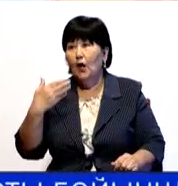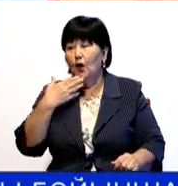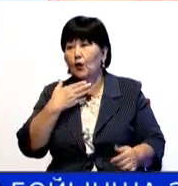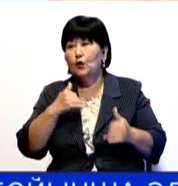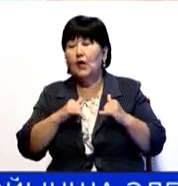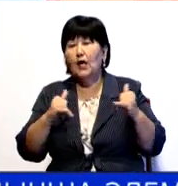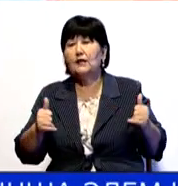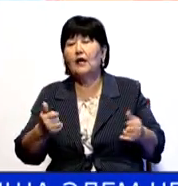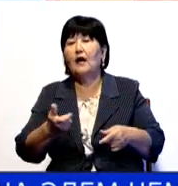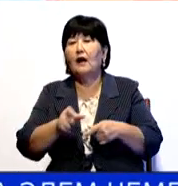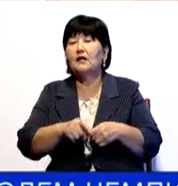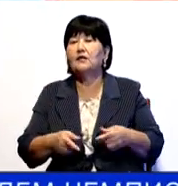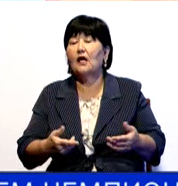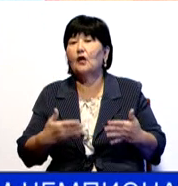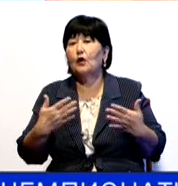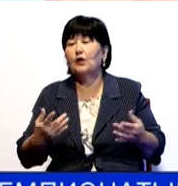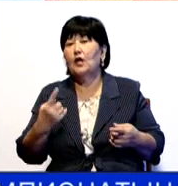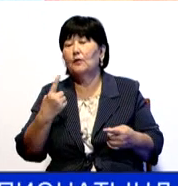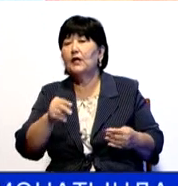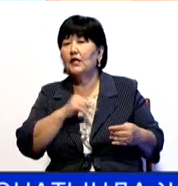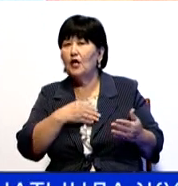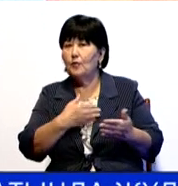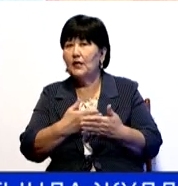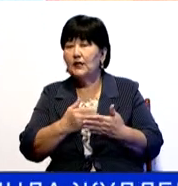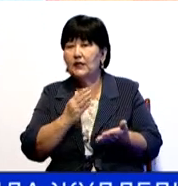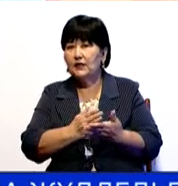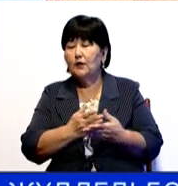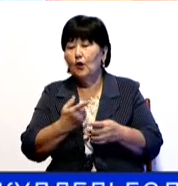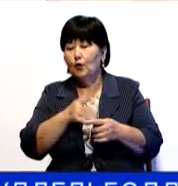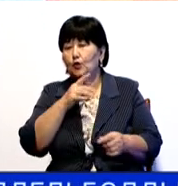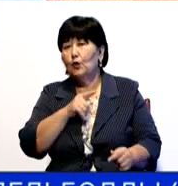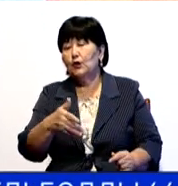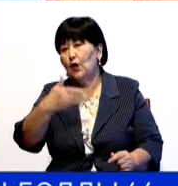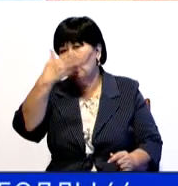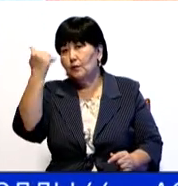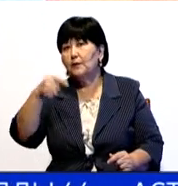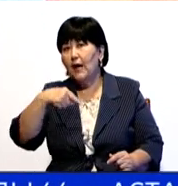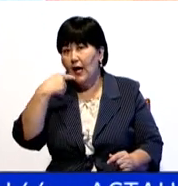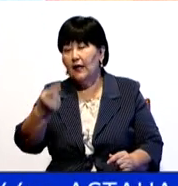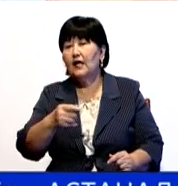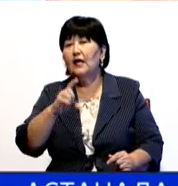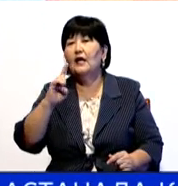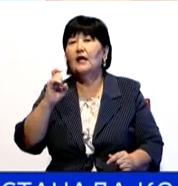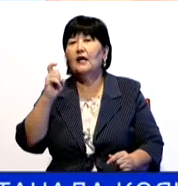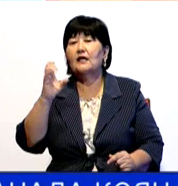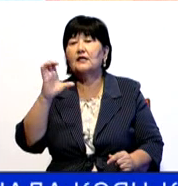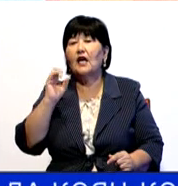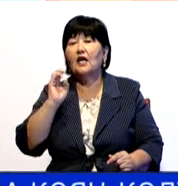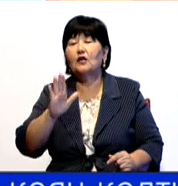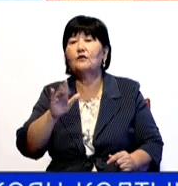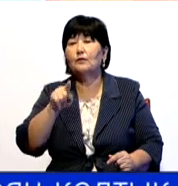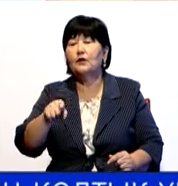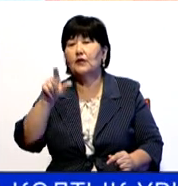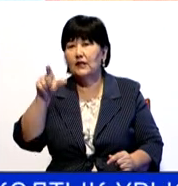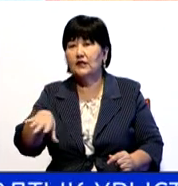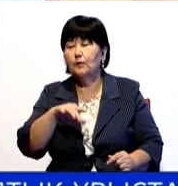жөнінде аса үлкі ірі еңбек сіңірді деп осы уақытын ұмытпай айтады. Ықсанов Мұстахым Біләлұлы деген кісі